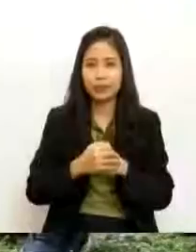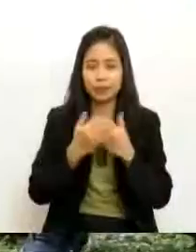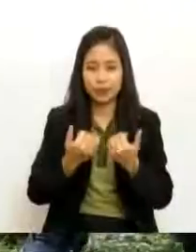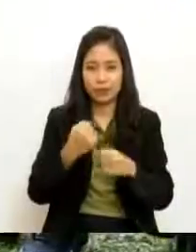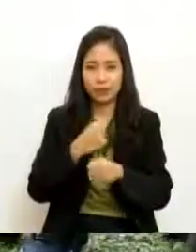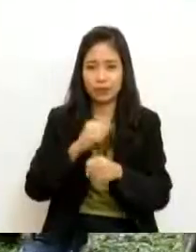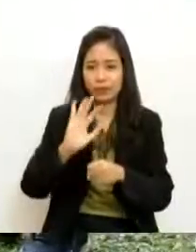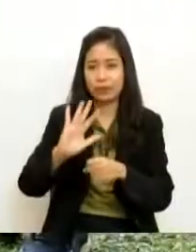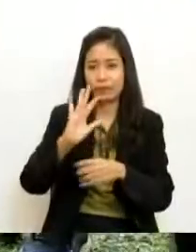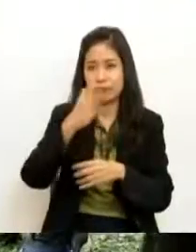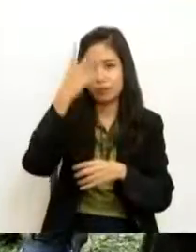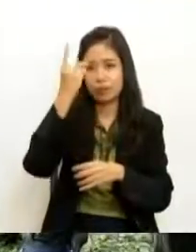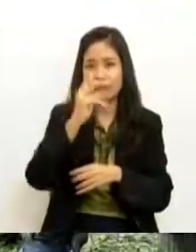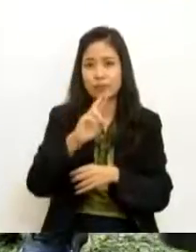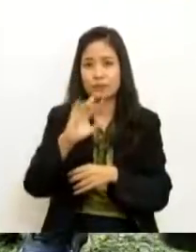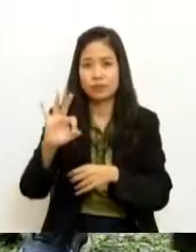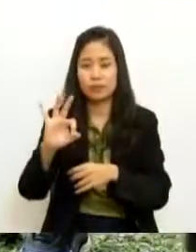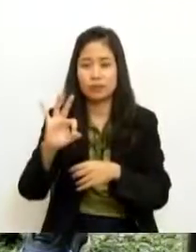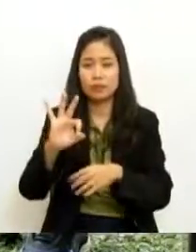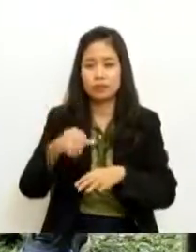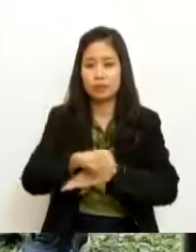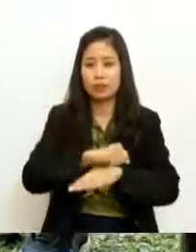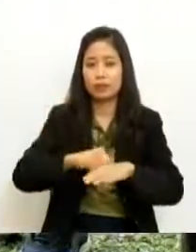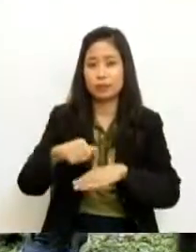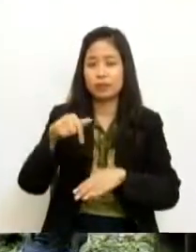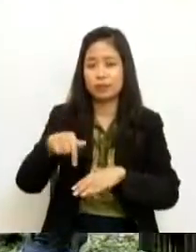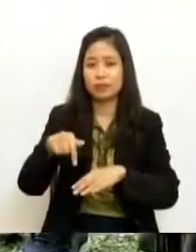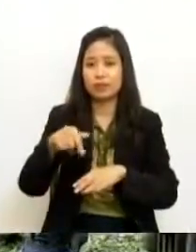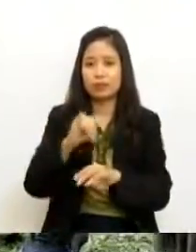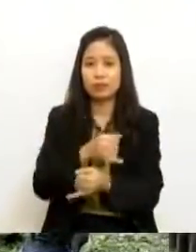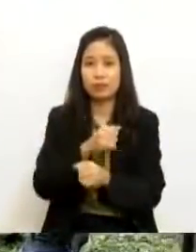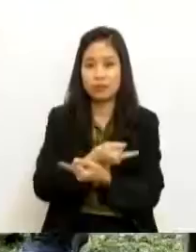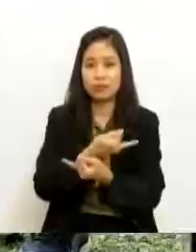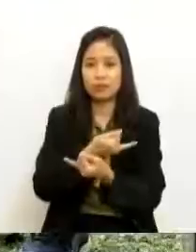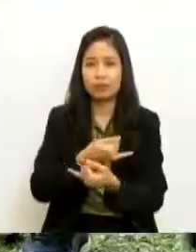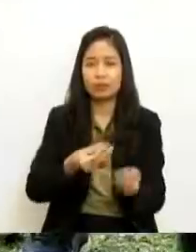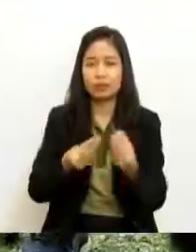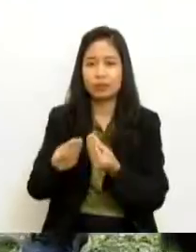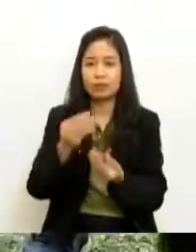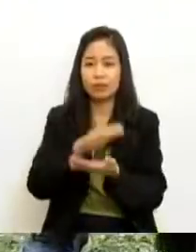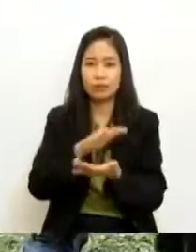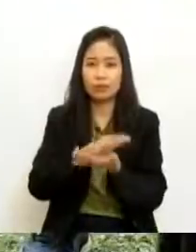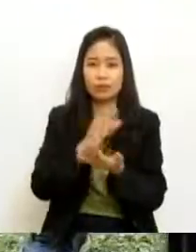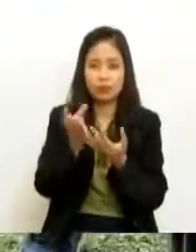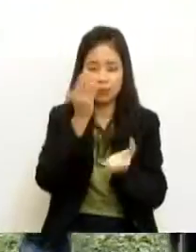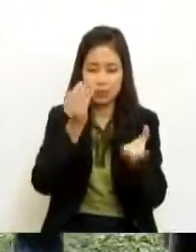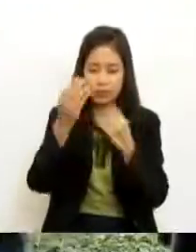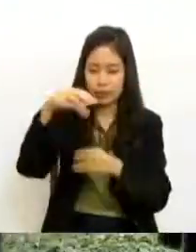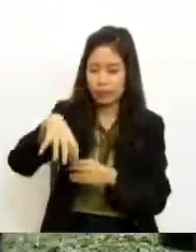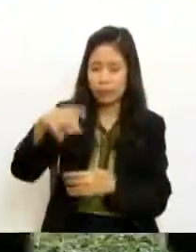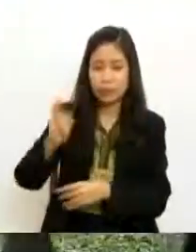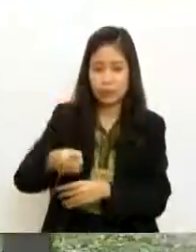างเจ้าโดยมูลนิธิสมเด็จพระนางเจ้าสิริกิติ์ตอนนี้ค่ะก็ทำให้เราได้เรียนรู้จากแหล่งเรียนรู้จริง